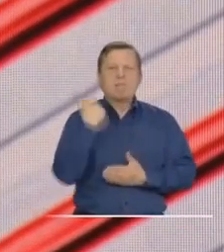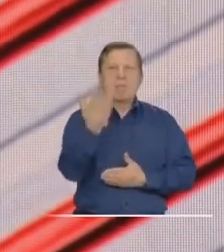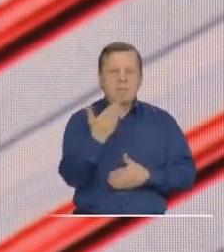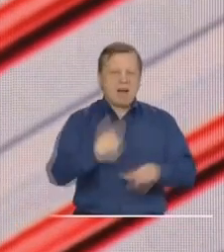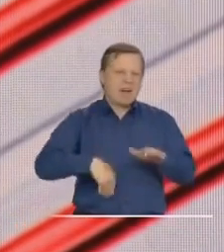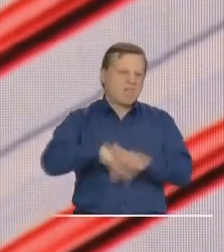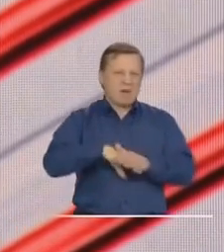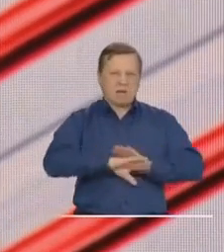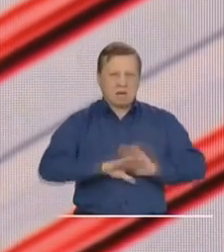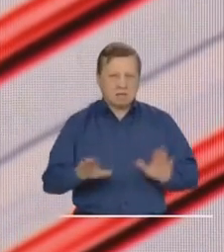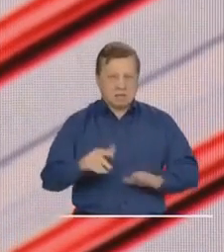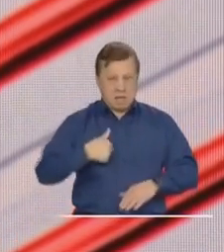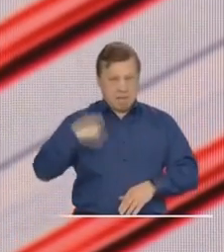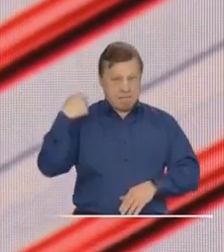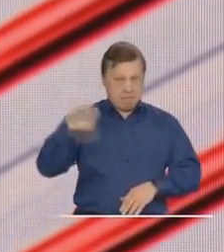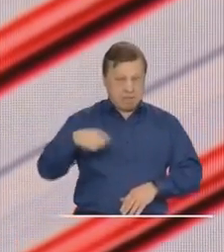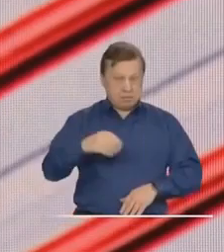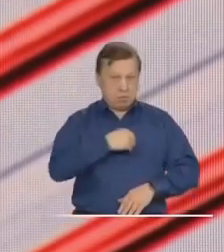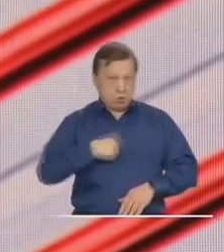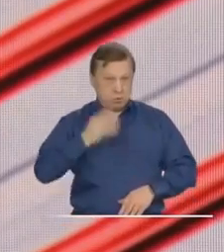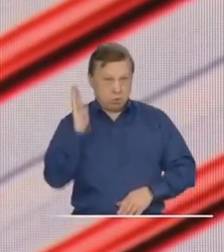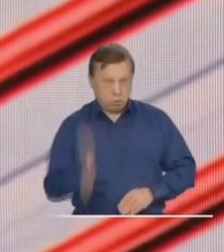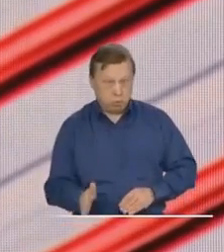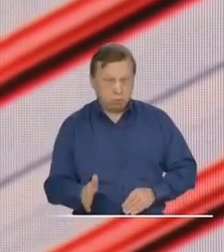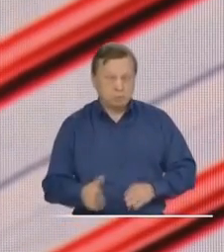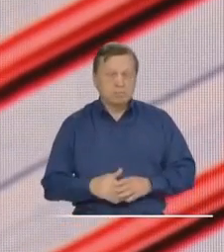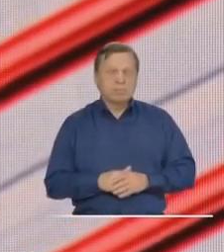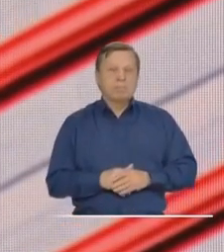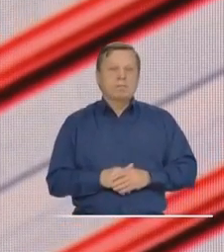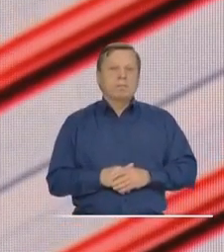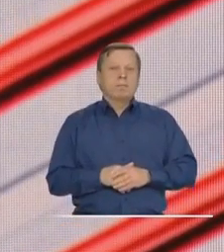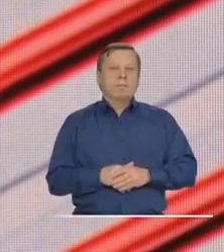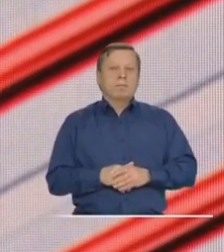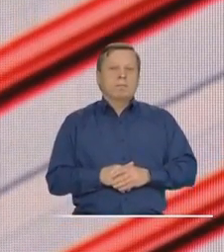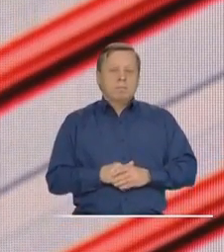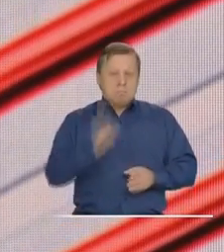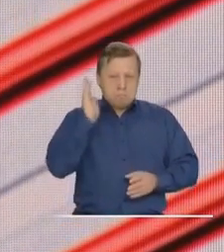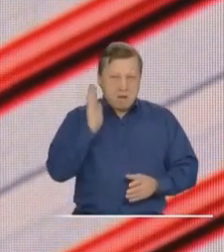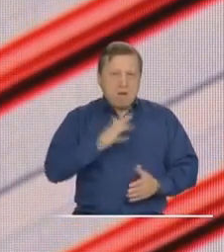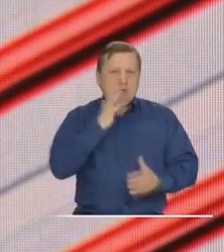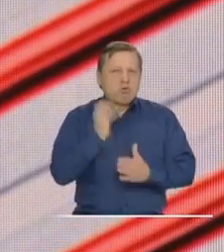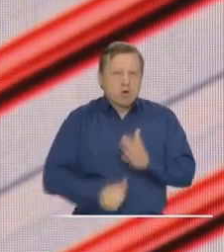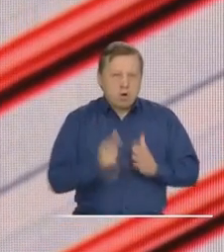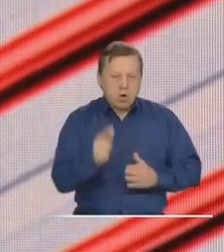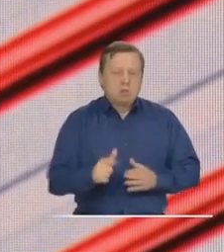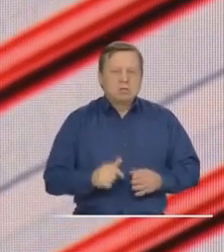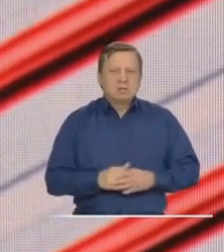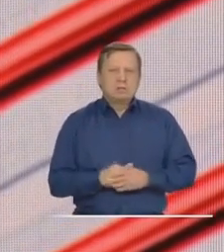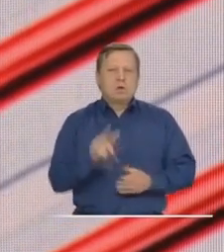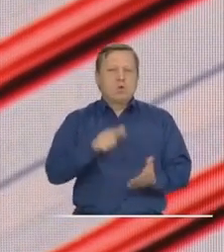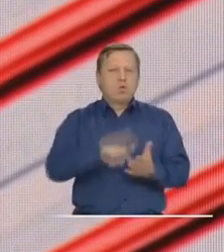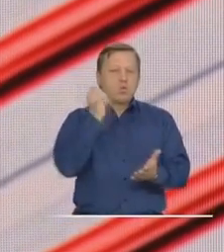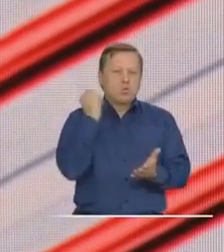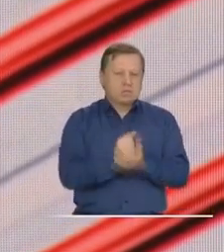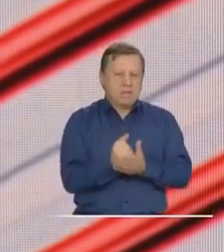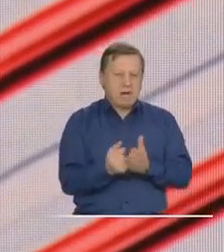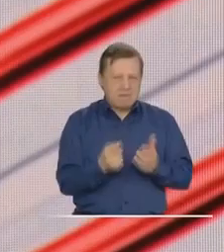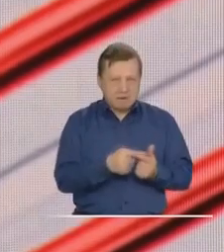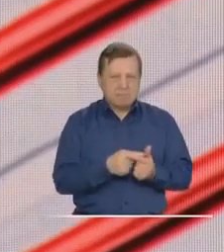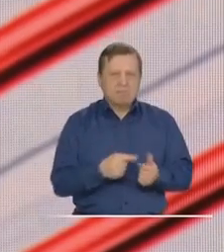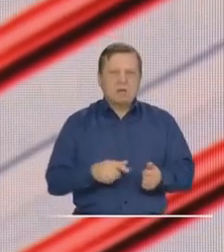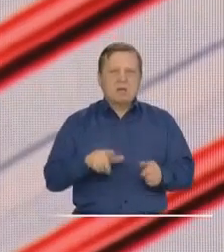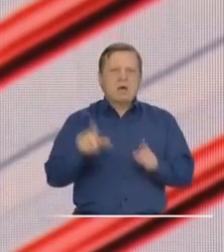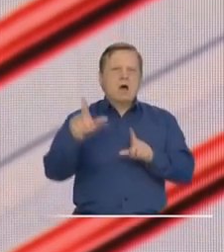że jako prezydent rzeczypospolitej polskiej skorzystam z inicjatywy ustawodawczej i